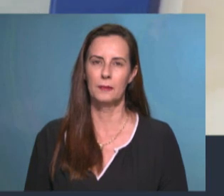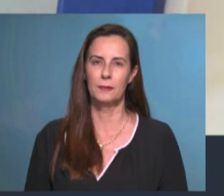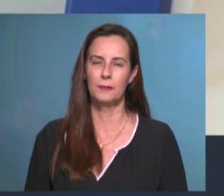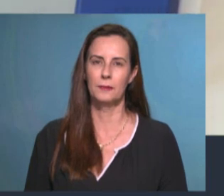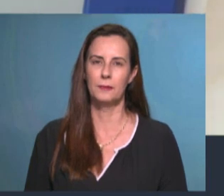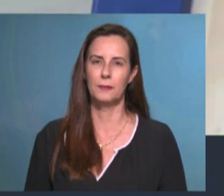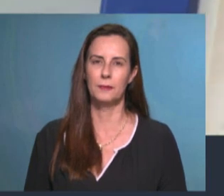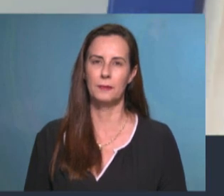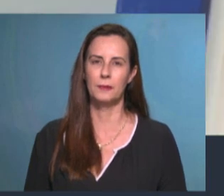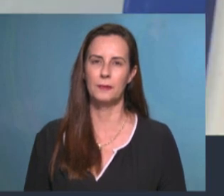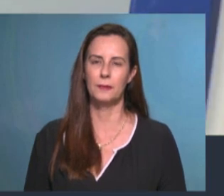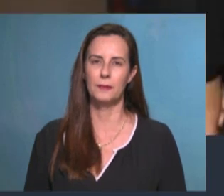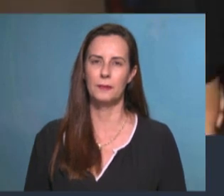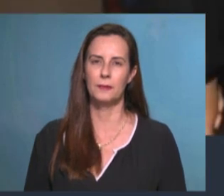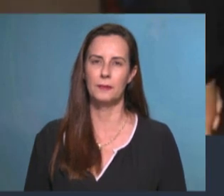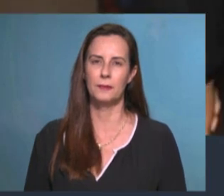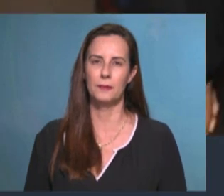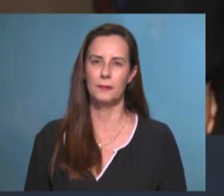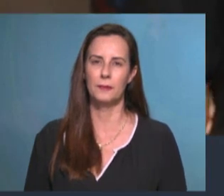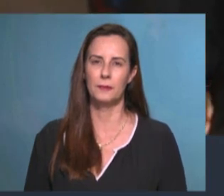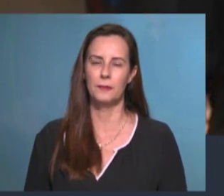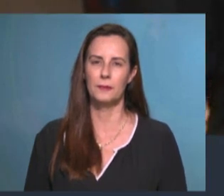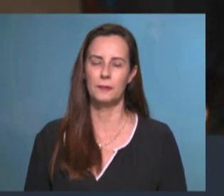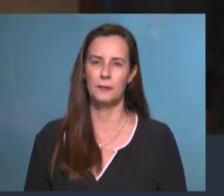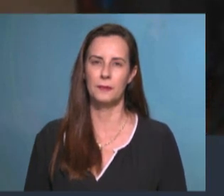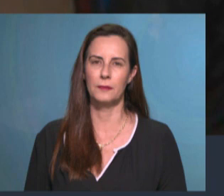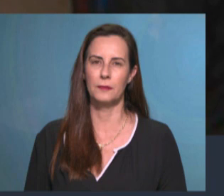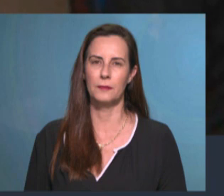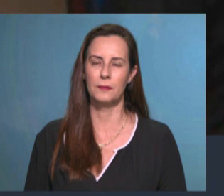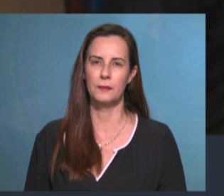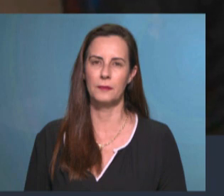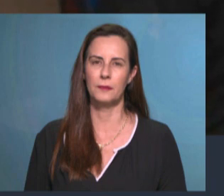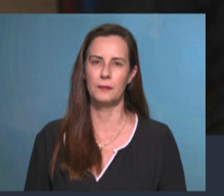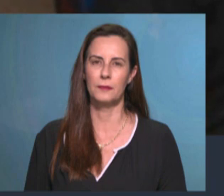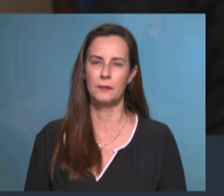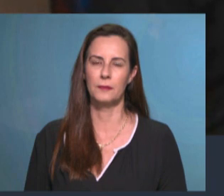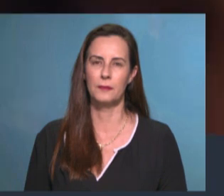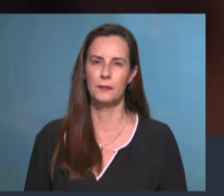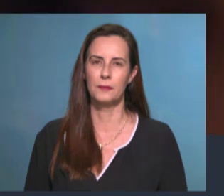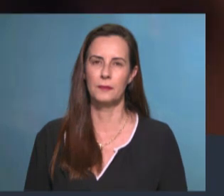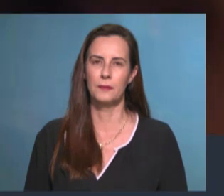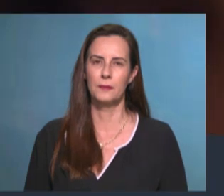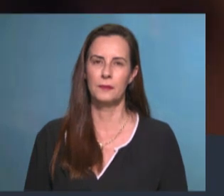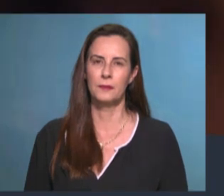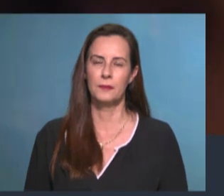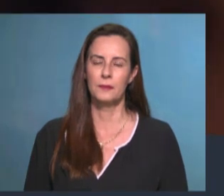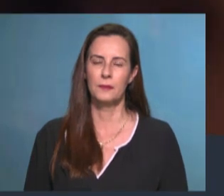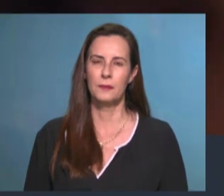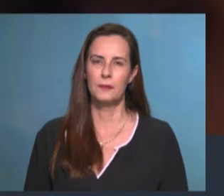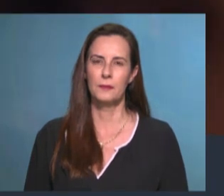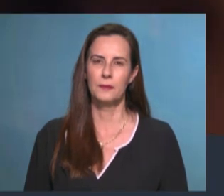that I am gone. You can hear the whistle blow a